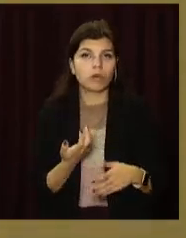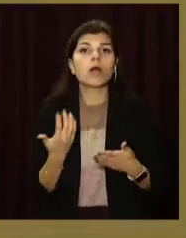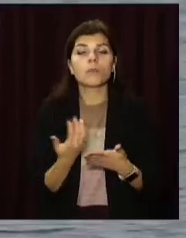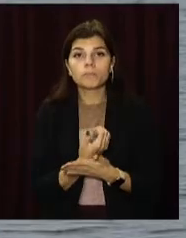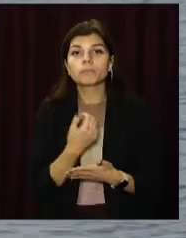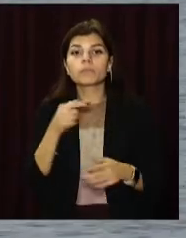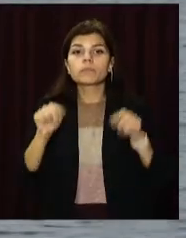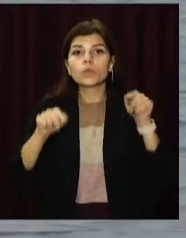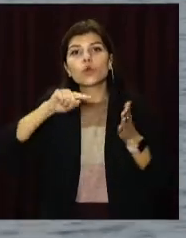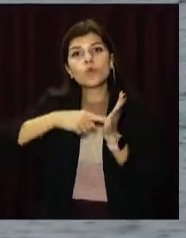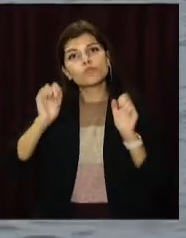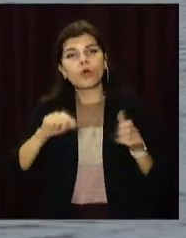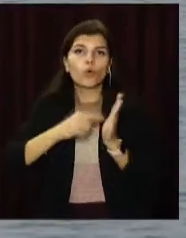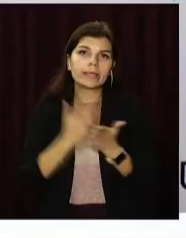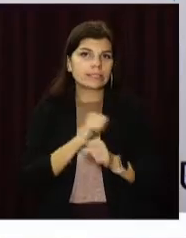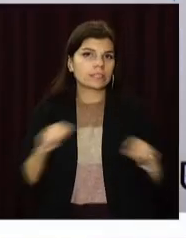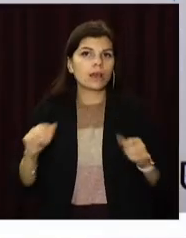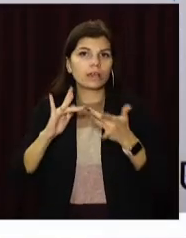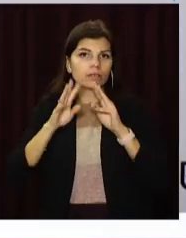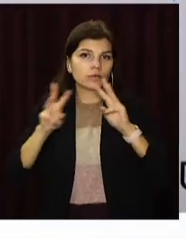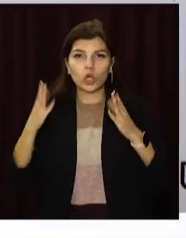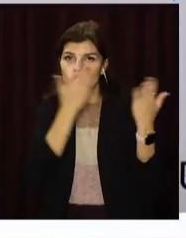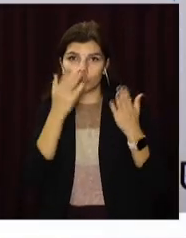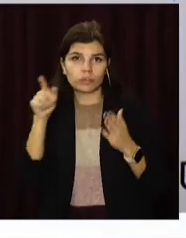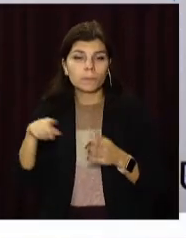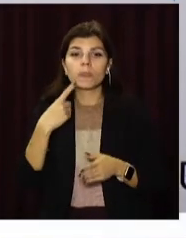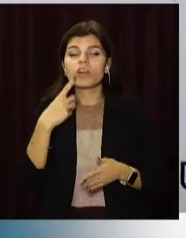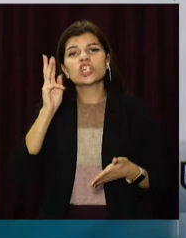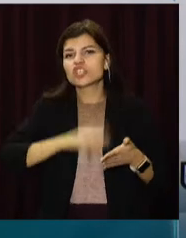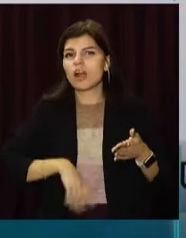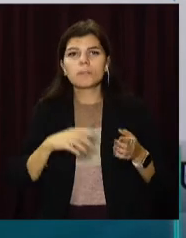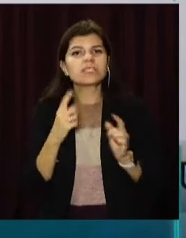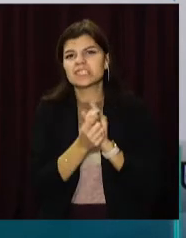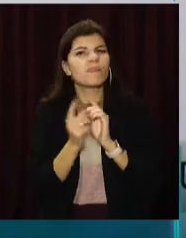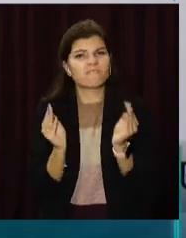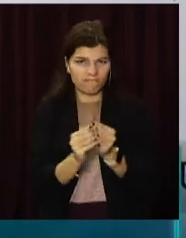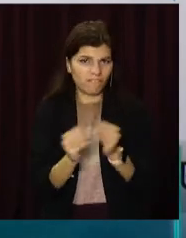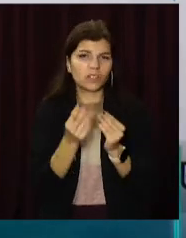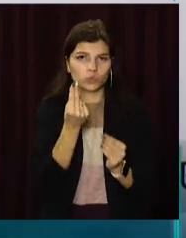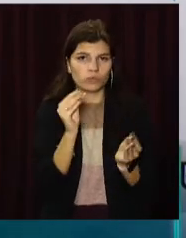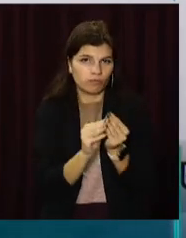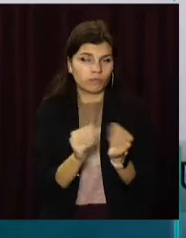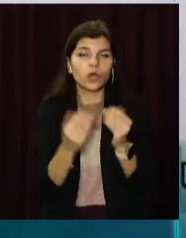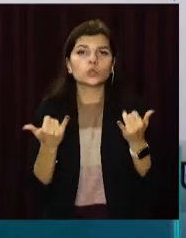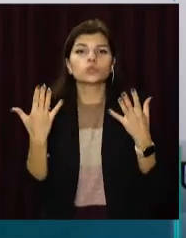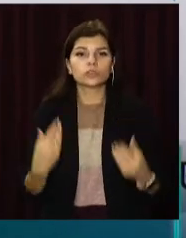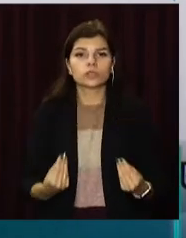сайті Держагентства Рибгоспу. Штрафи сильно не змінилися, практично, тобто на сьогоднішній